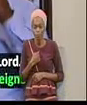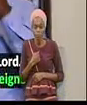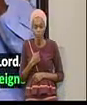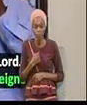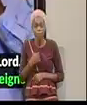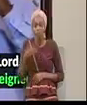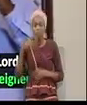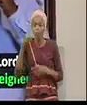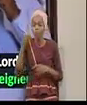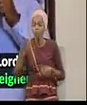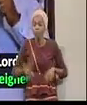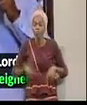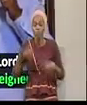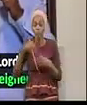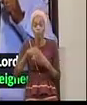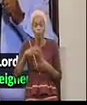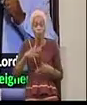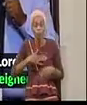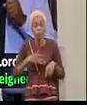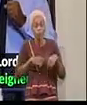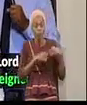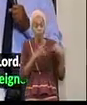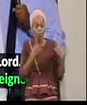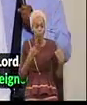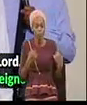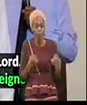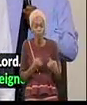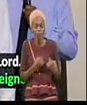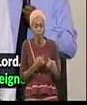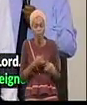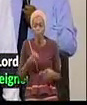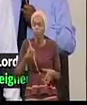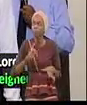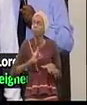عبيرك ساكن في قلبي